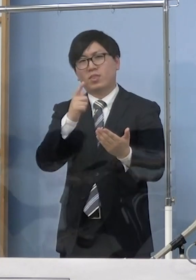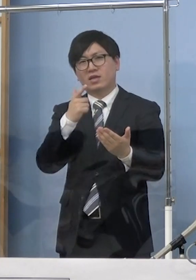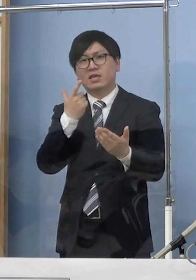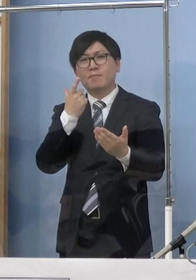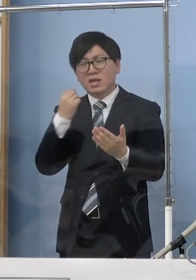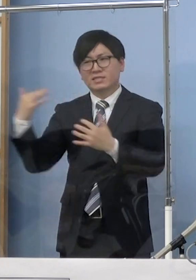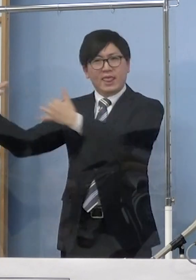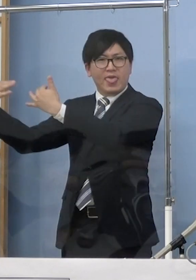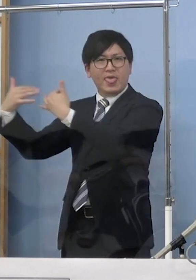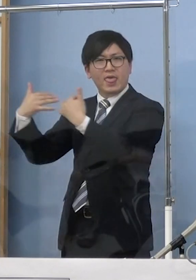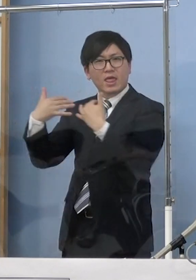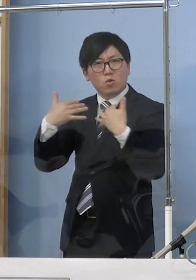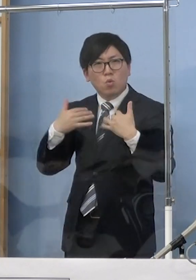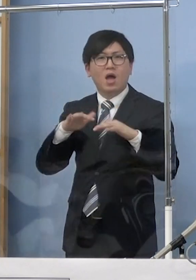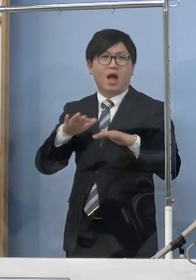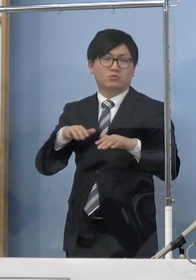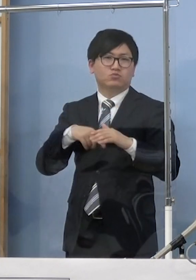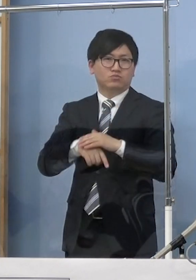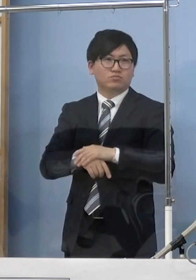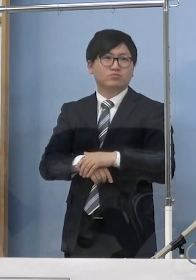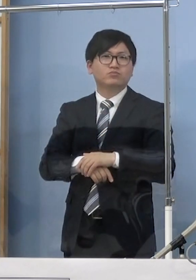ですね。